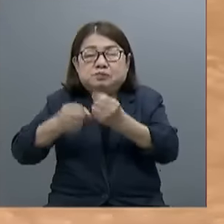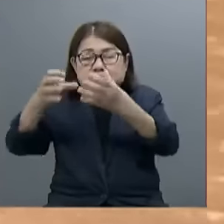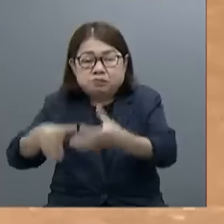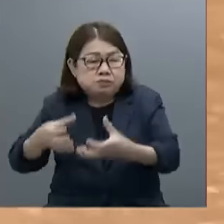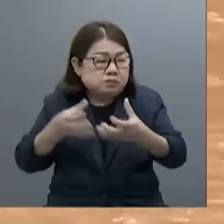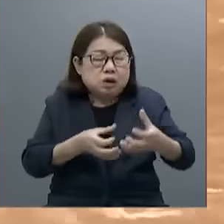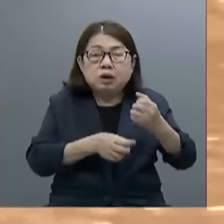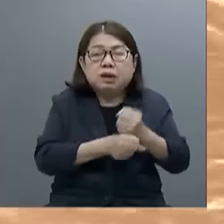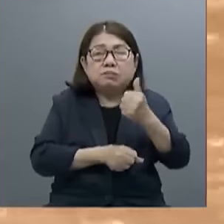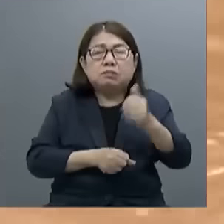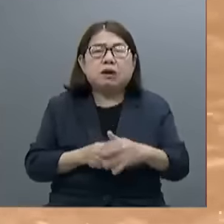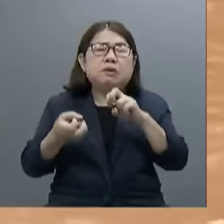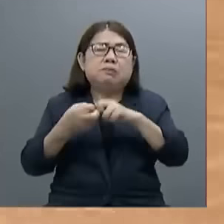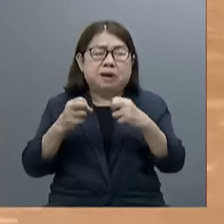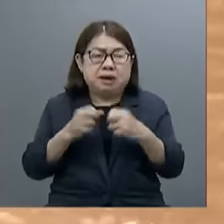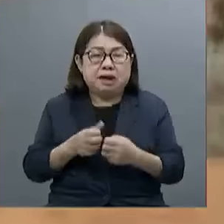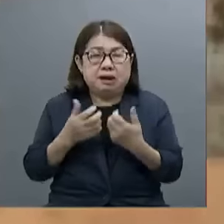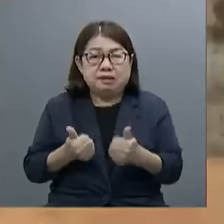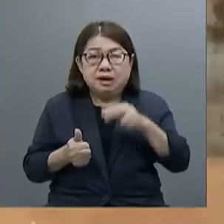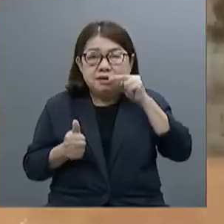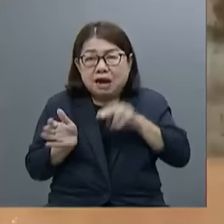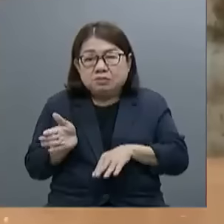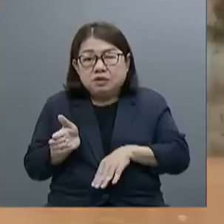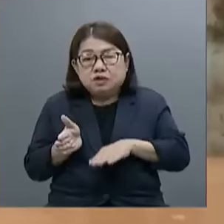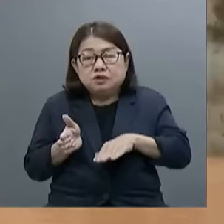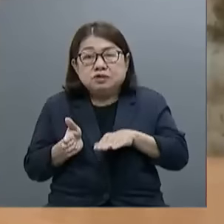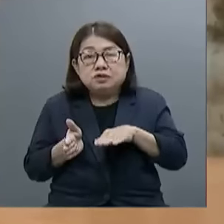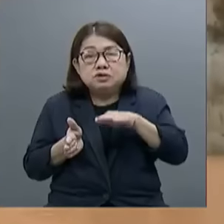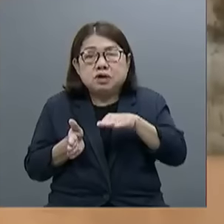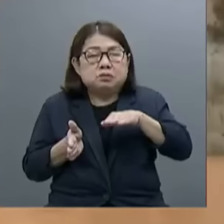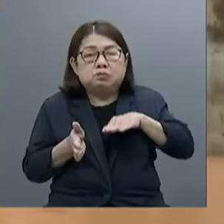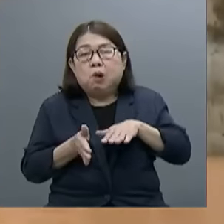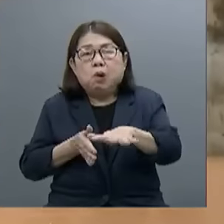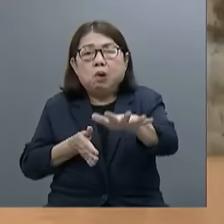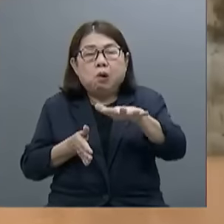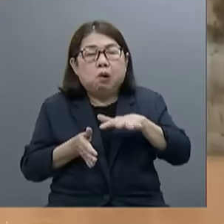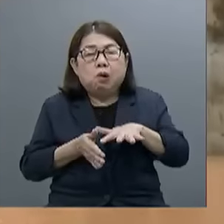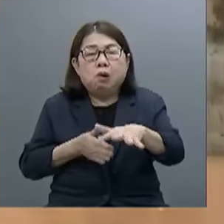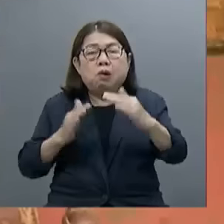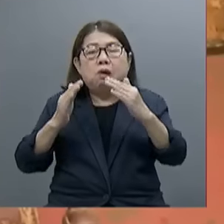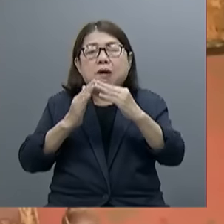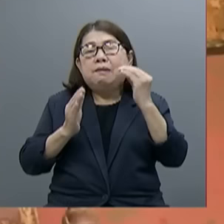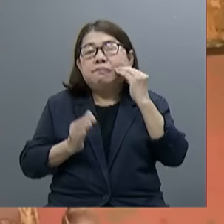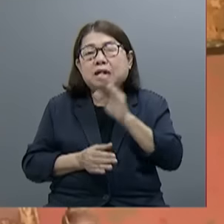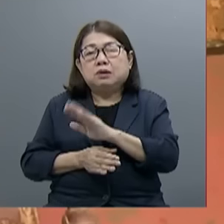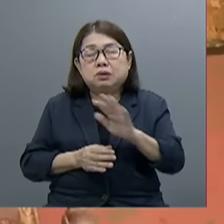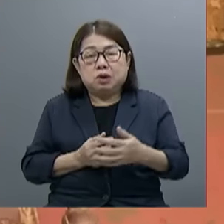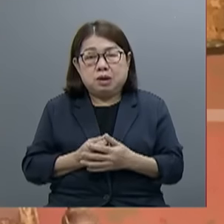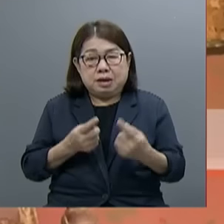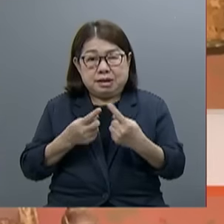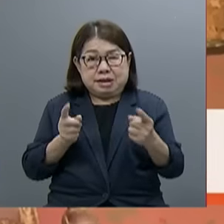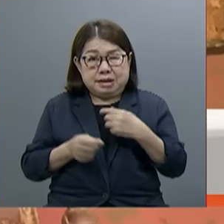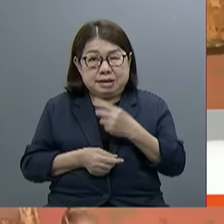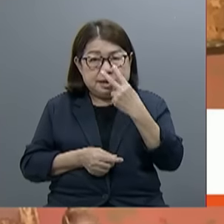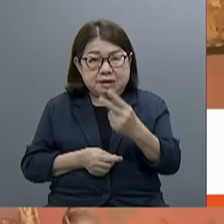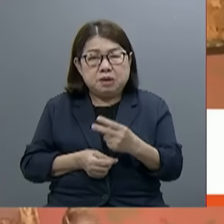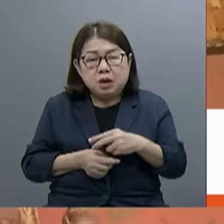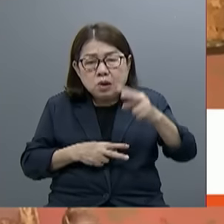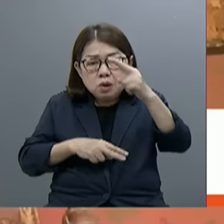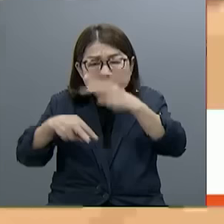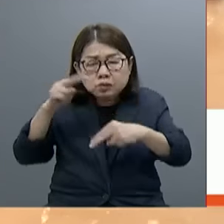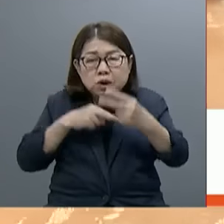ทำให้วันนี้เมื่อระดับน้ำนั้นยกขึ้นนะครับทำให้น้ำไหลทะลักเข้ามาในชุมชนตรงด้านหลังเจ้าหน้าที่ไปสำรวจเมื่อช่วง